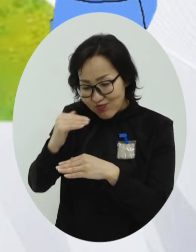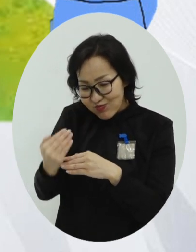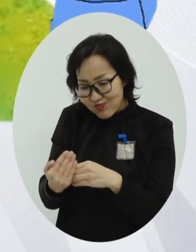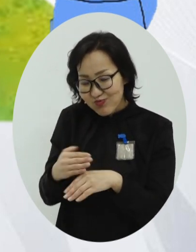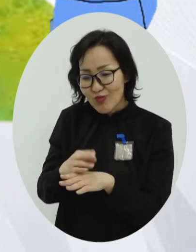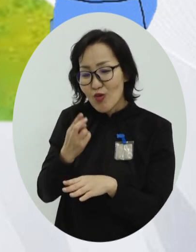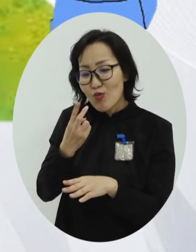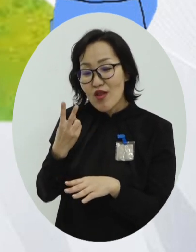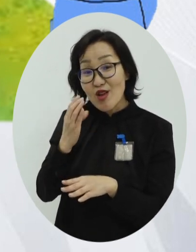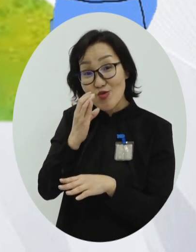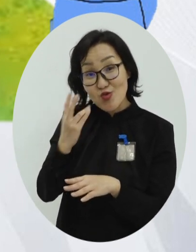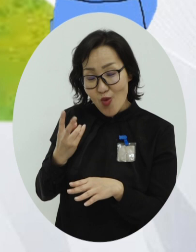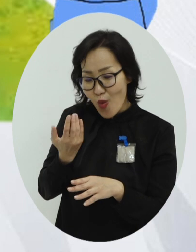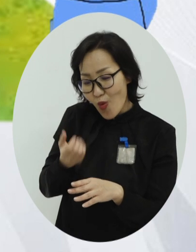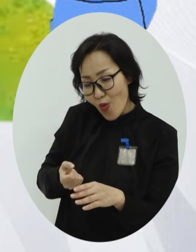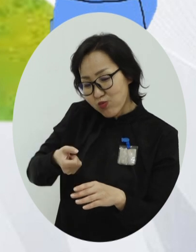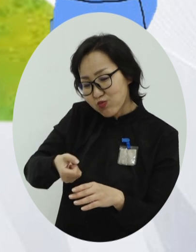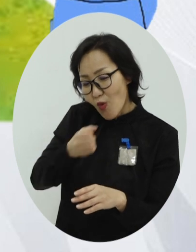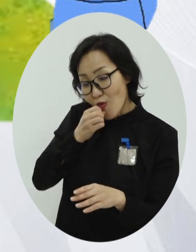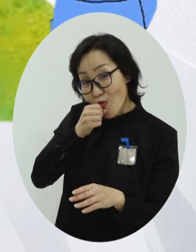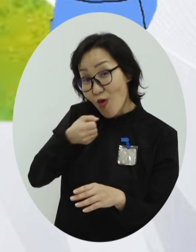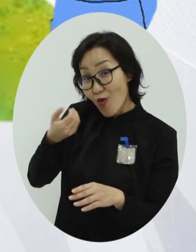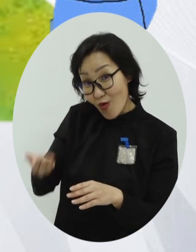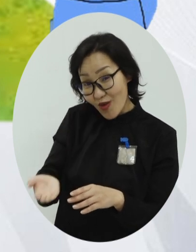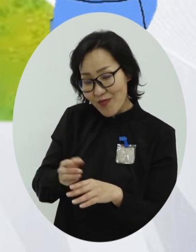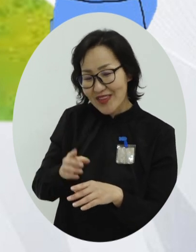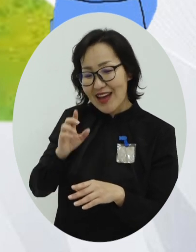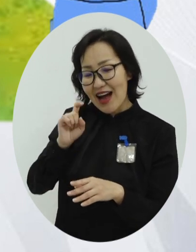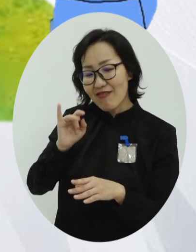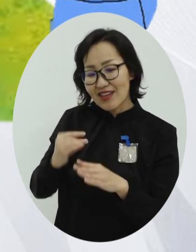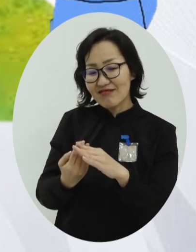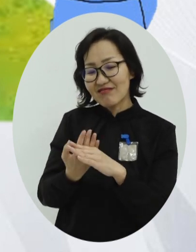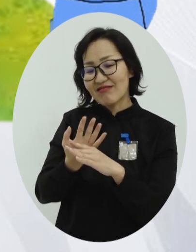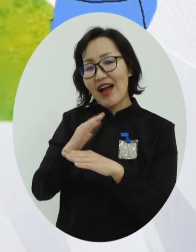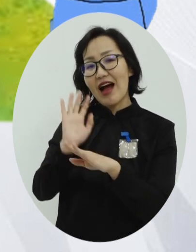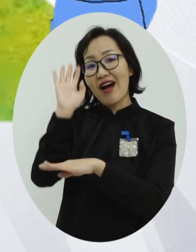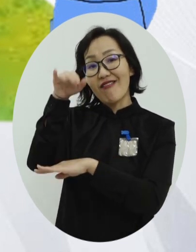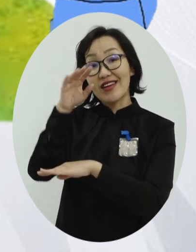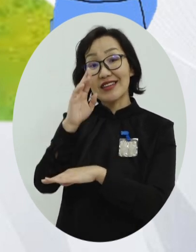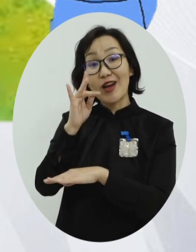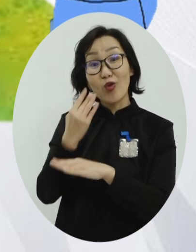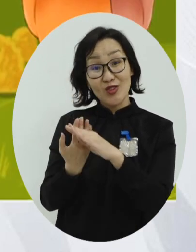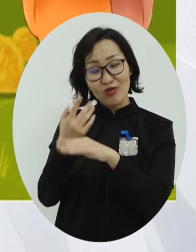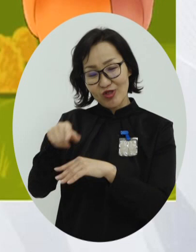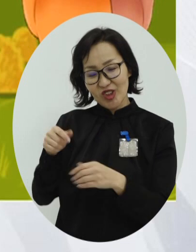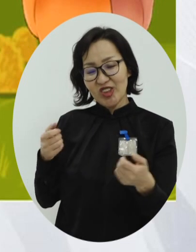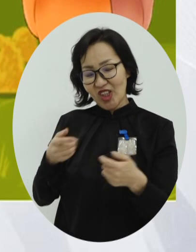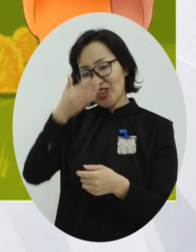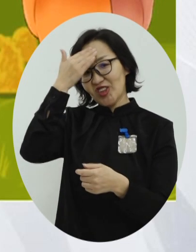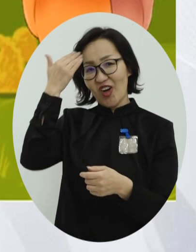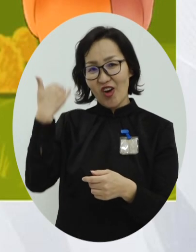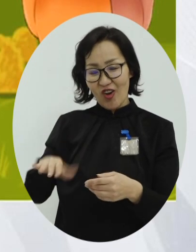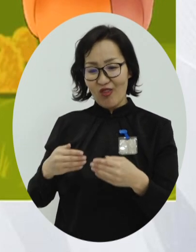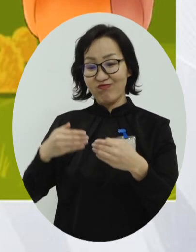гэртээ духлуулж бүлээн сүүгээр угжин бөөцөлсөөр хаврын яргуутай золгосон юм. Одоо